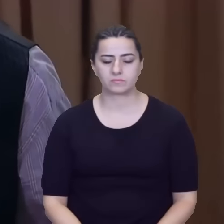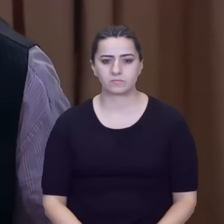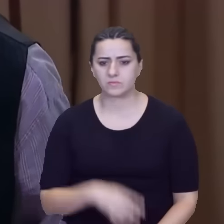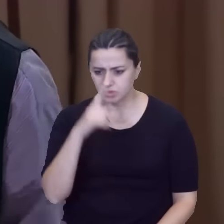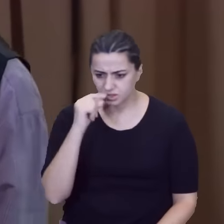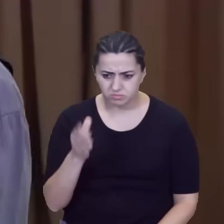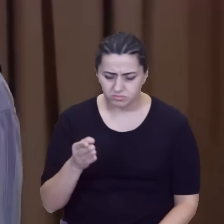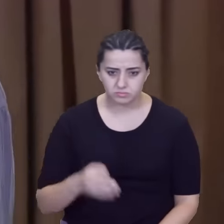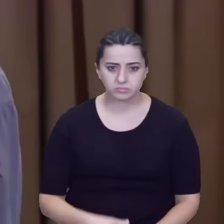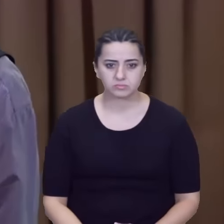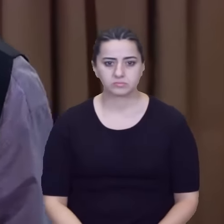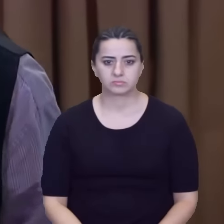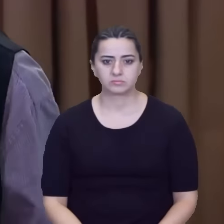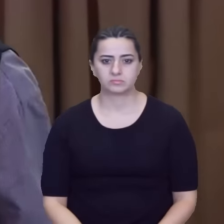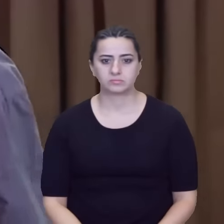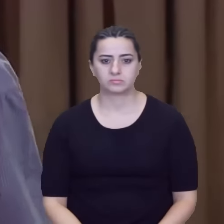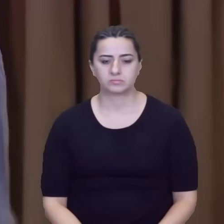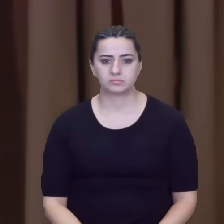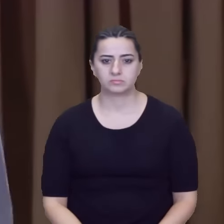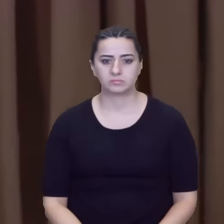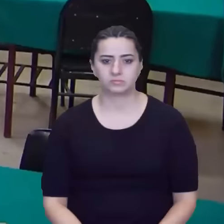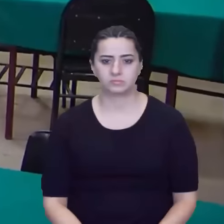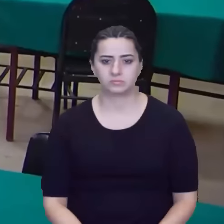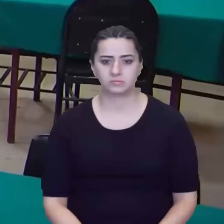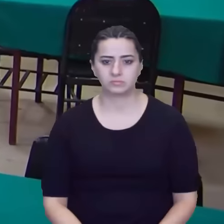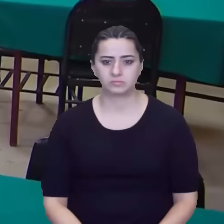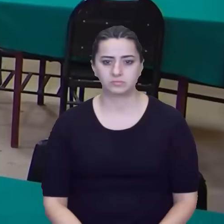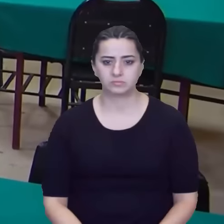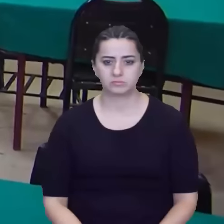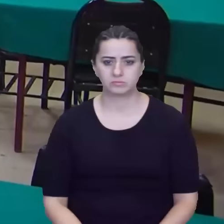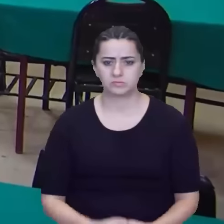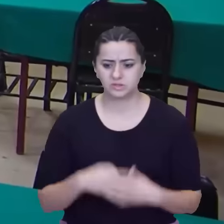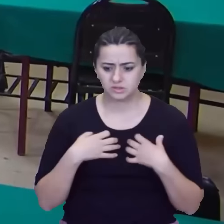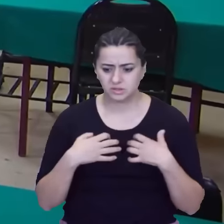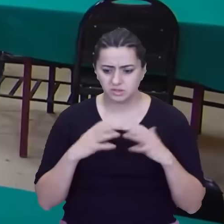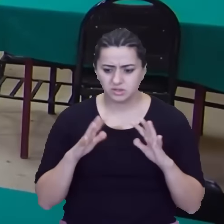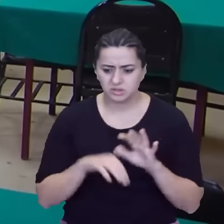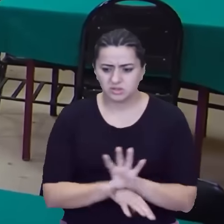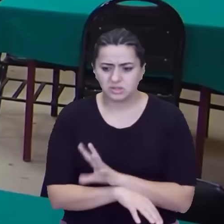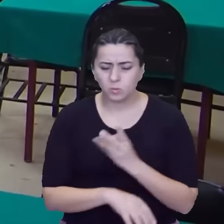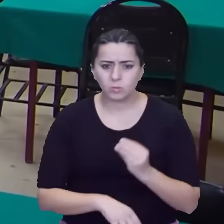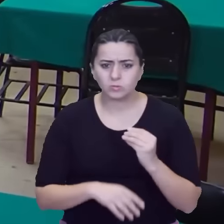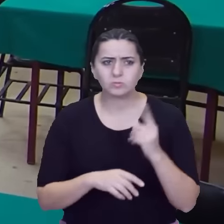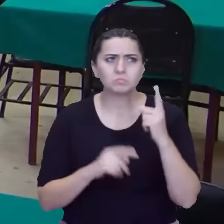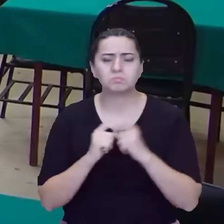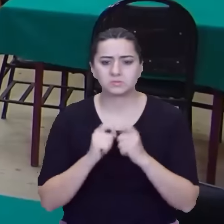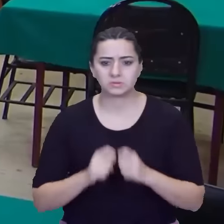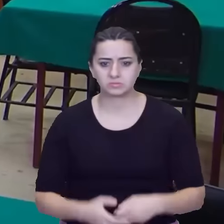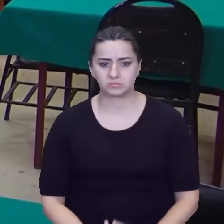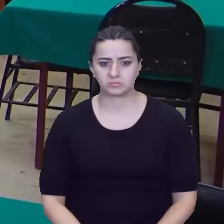Şu bu ya? Adam gri pantolon, siyah ceketle. Ulan. Diken diken oldu ya. Çıktı.